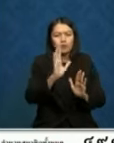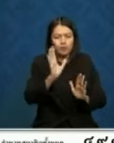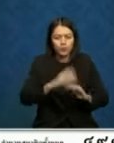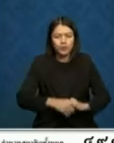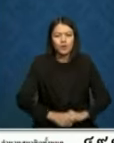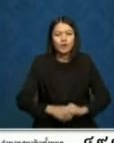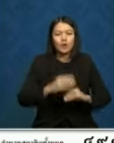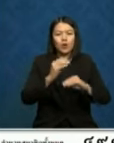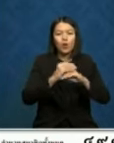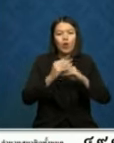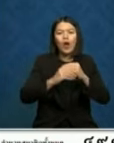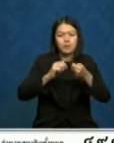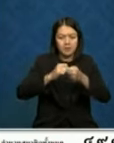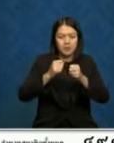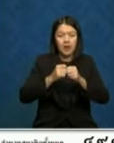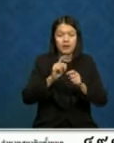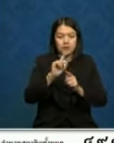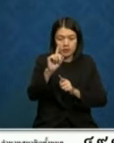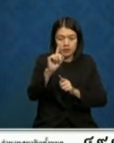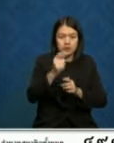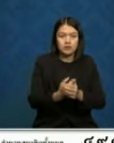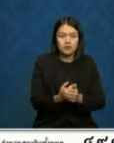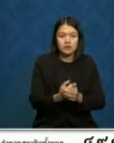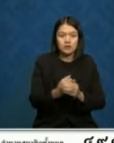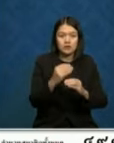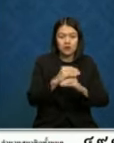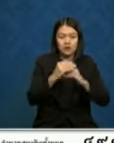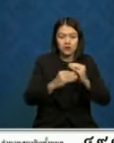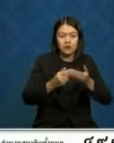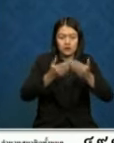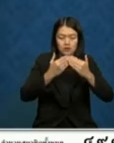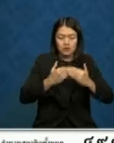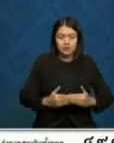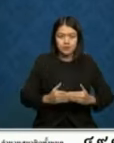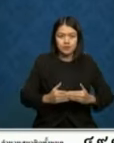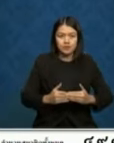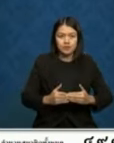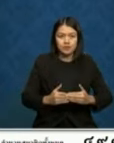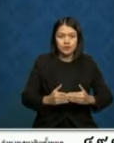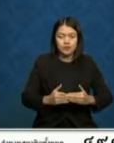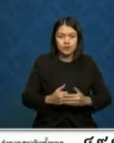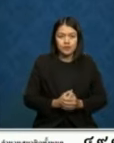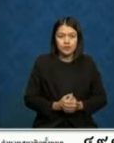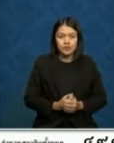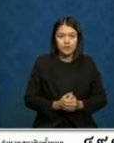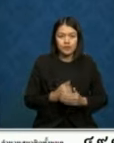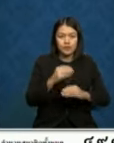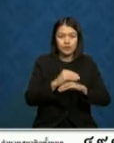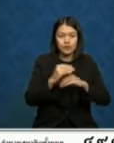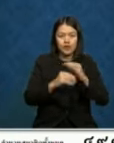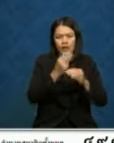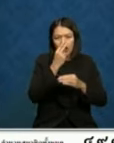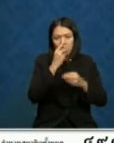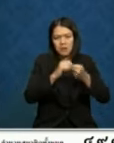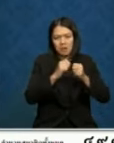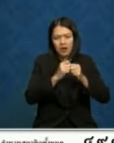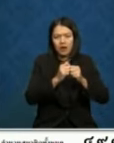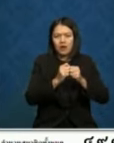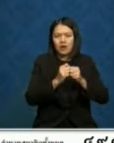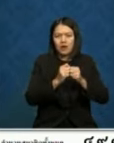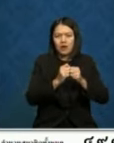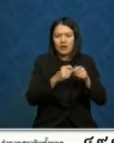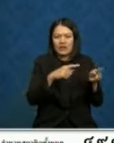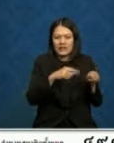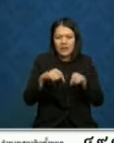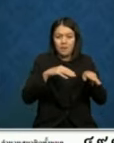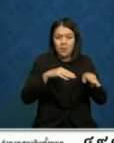อันนี้โครงการที่มีปัญหาโครงการที่1นะครับโครงการต่อมาครับท่านประธานครับโครงการที่ผมเห็นว่ามีปัญหาคือโครงการเตรีย